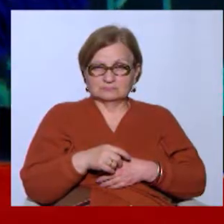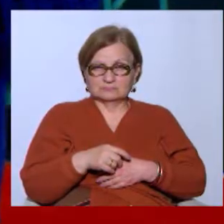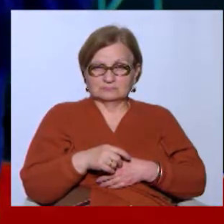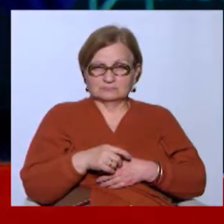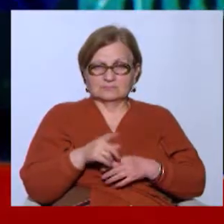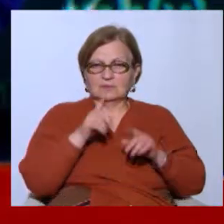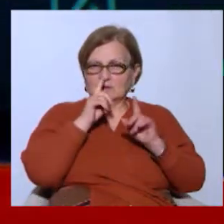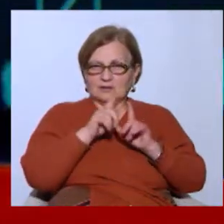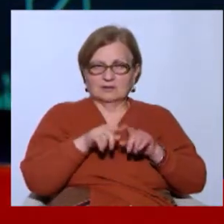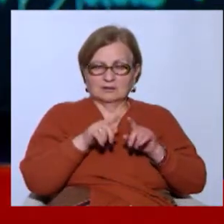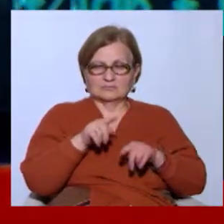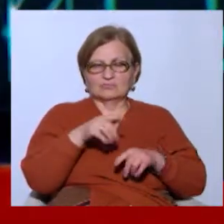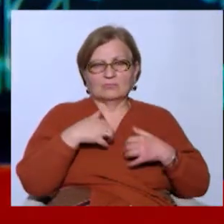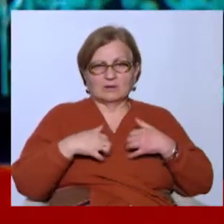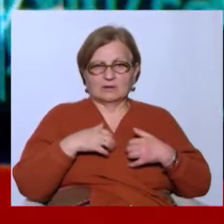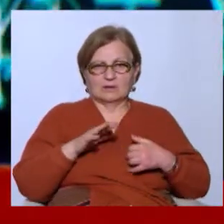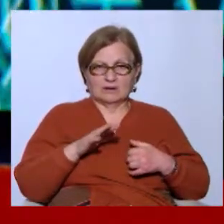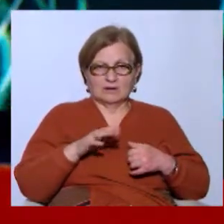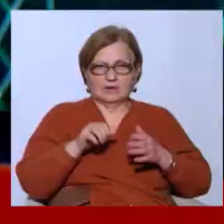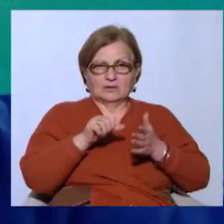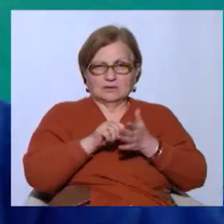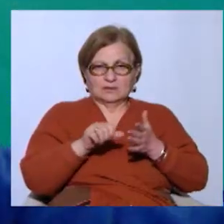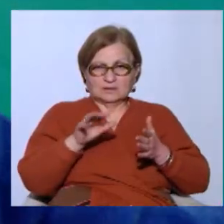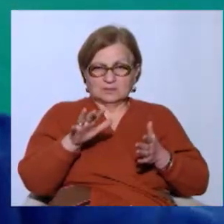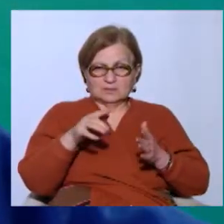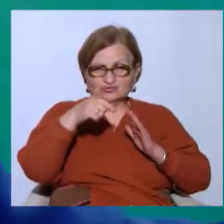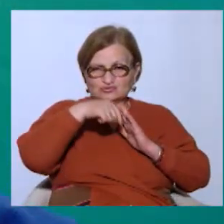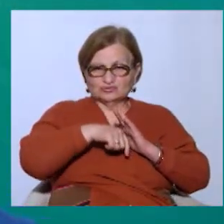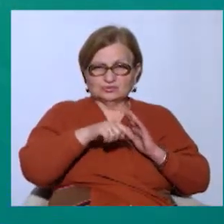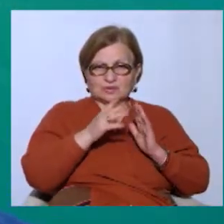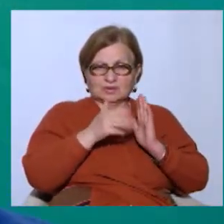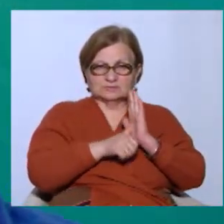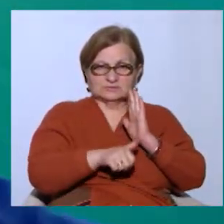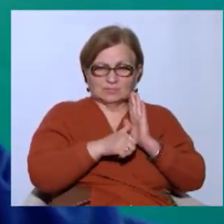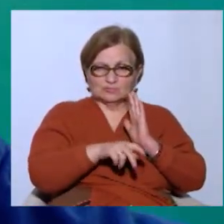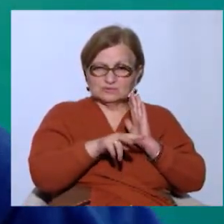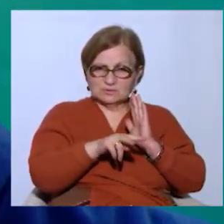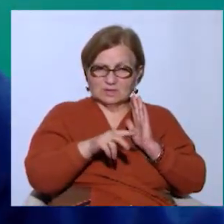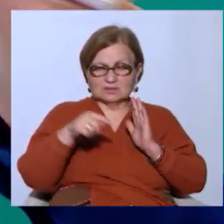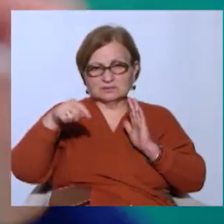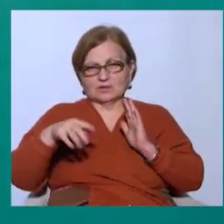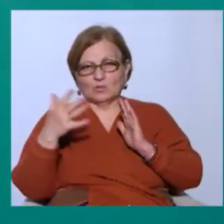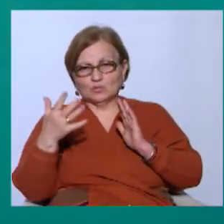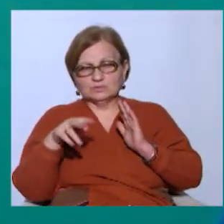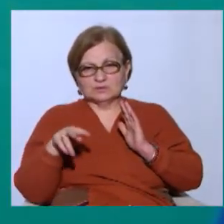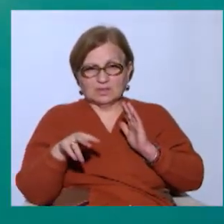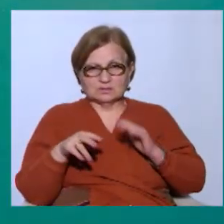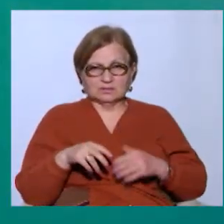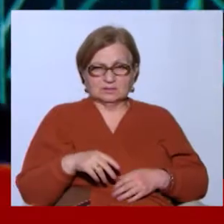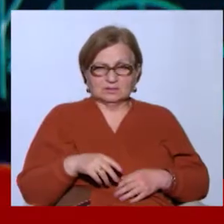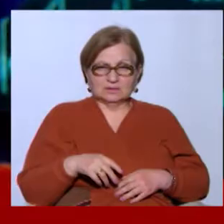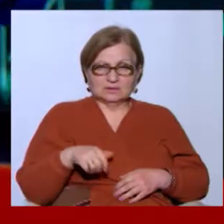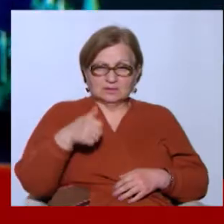იგივეს ვაკეთებთ, არ აჩქარდეთ. 65 ლარი, ეს არის 60 ლარი და 5 ლარი.